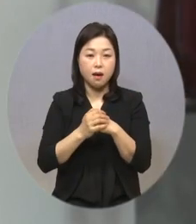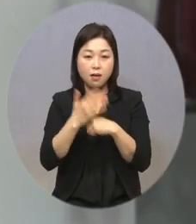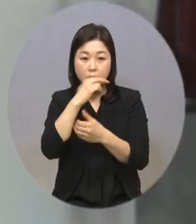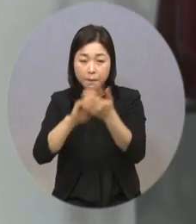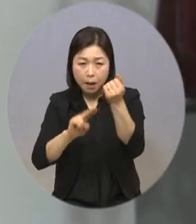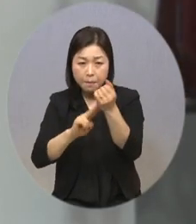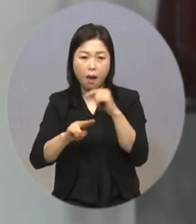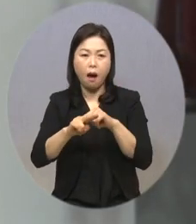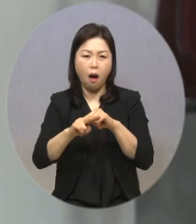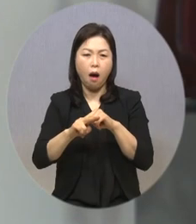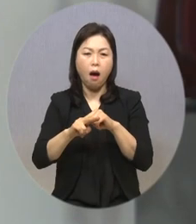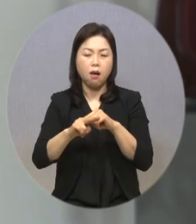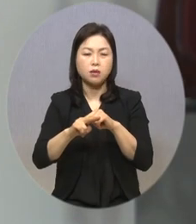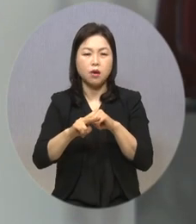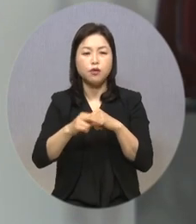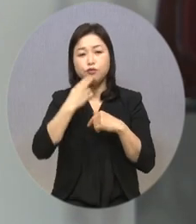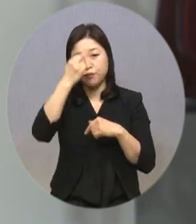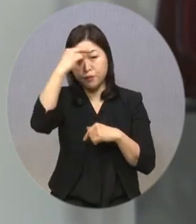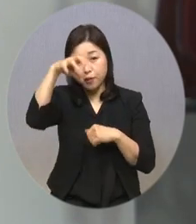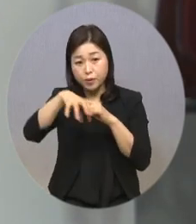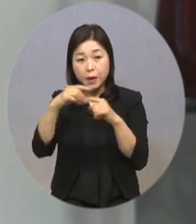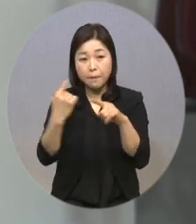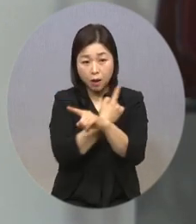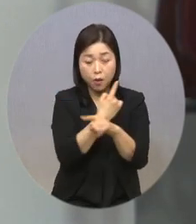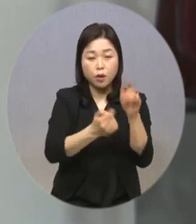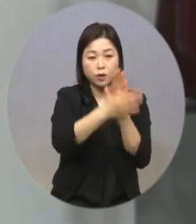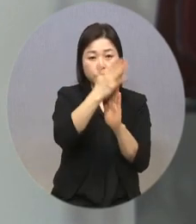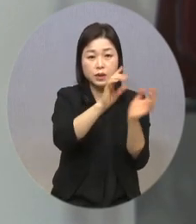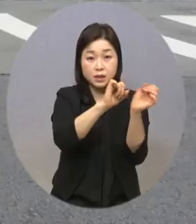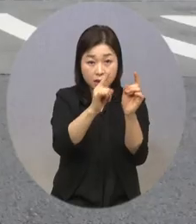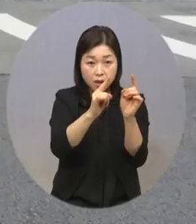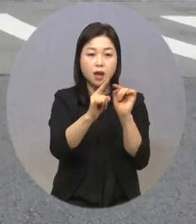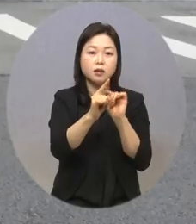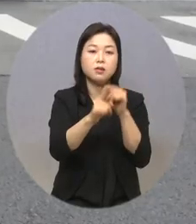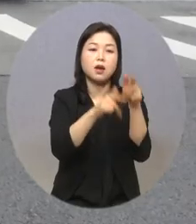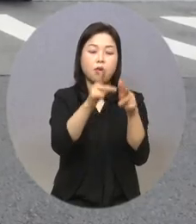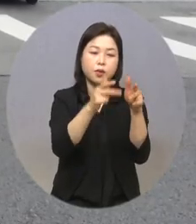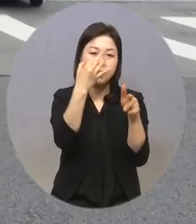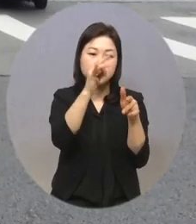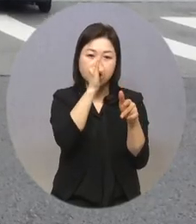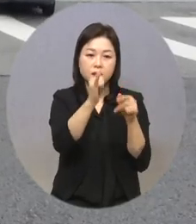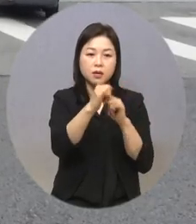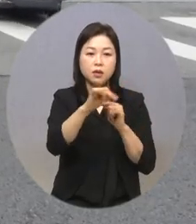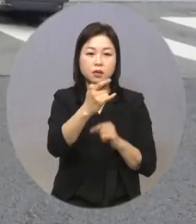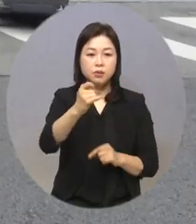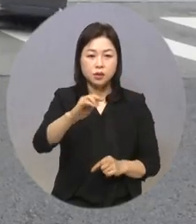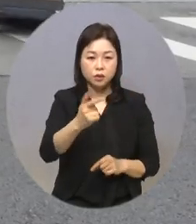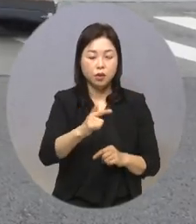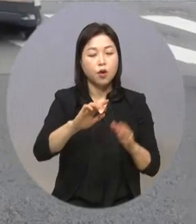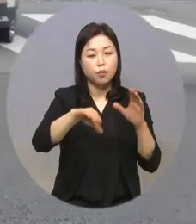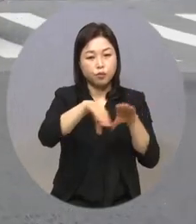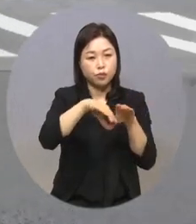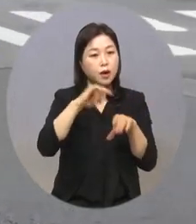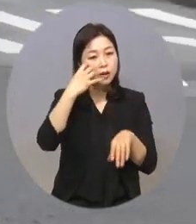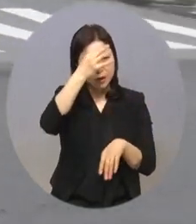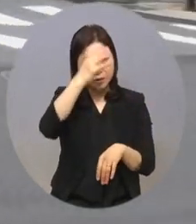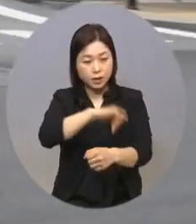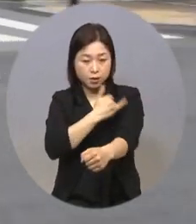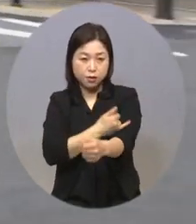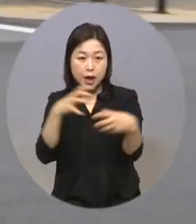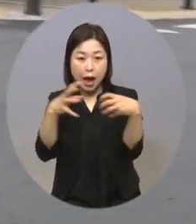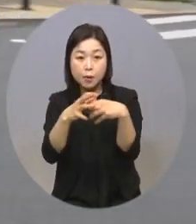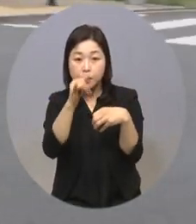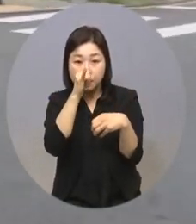공간을 탈바꿈하고 도시재생 문화사업으로 인정받은 사례이며 선미촌이 문화와 예술 그리고 인권이 함께